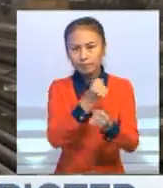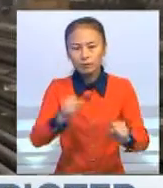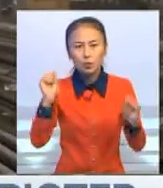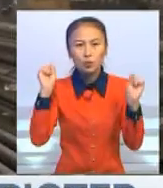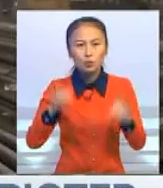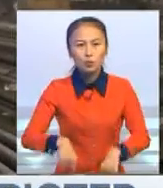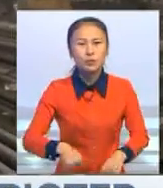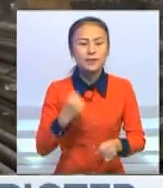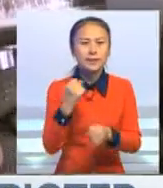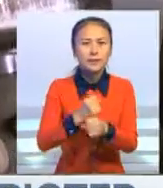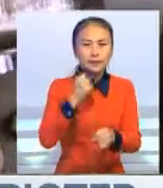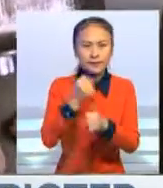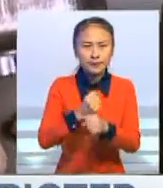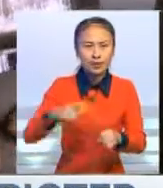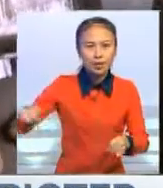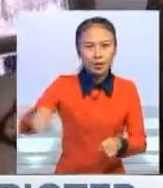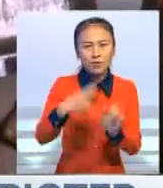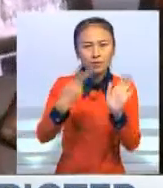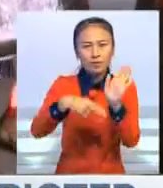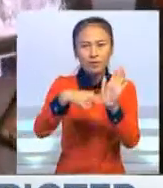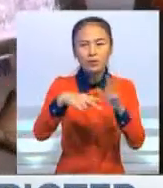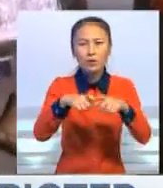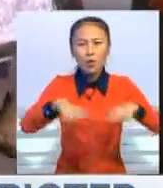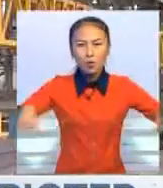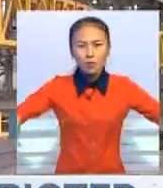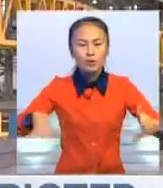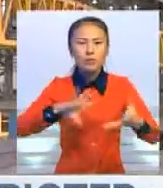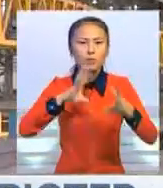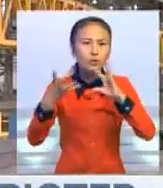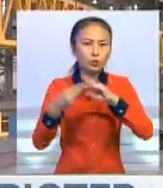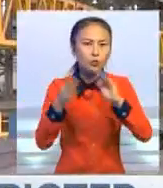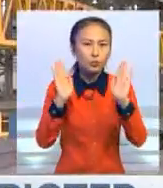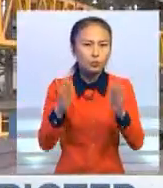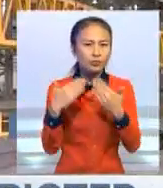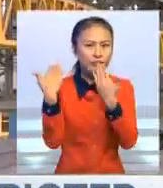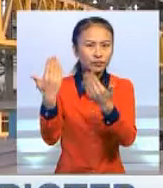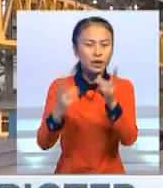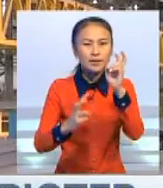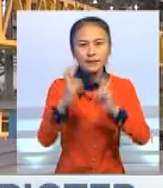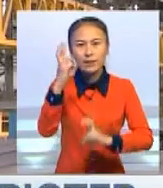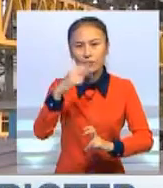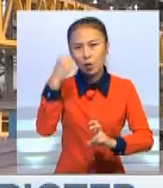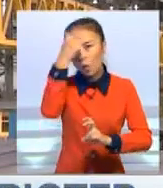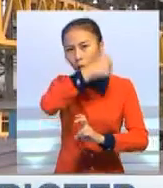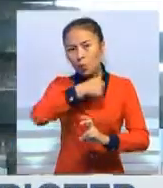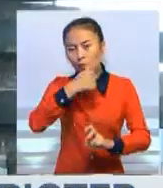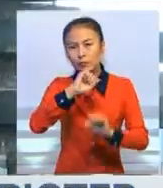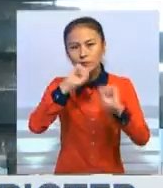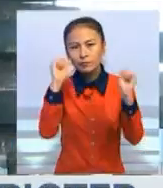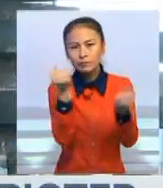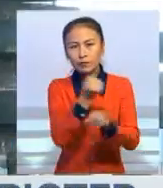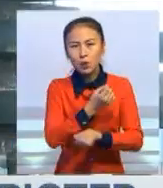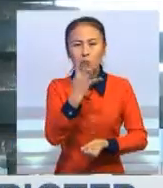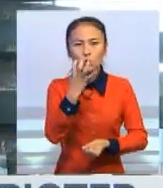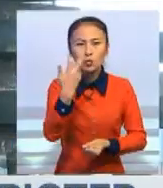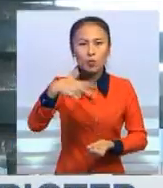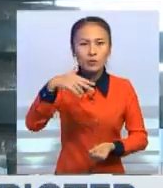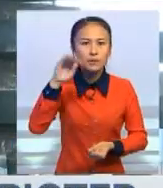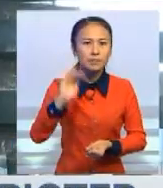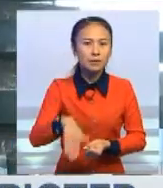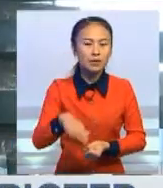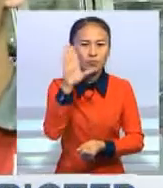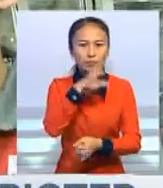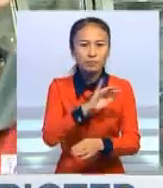төзімді. Сондықтан қозғалысы көп темір жол желілеріне қолданылады. Алып зауыттың жылдық қуаттылығы 430 мың тонны өнім